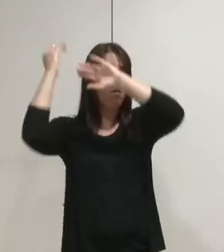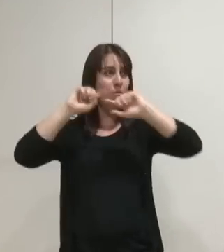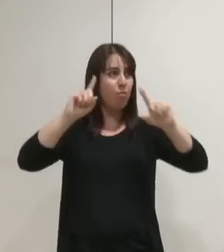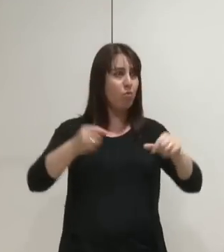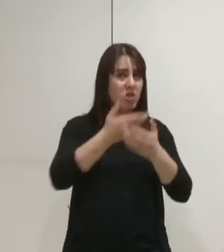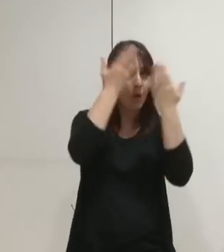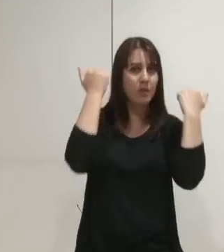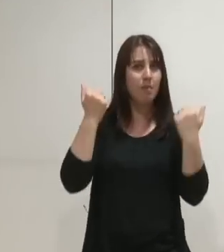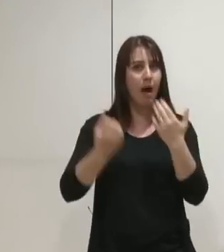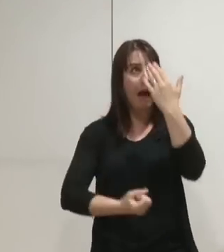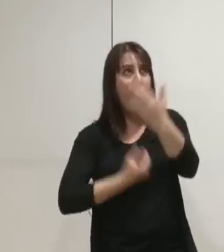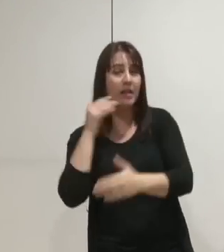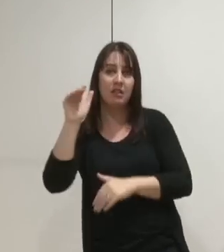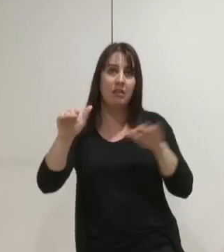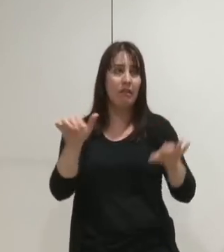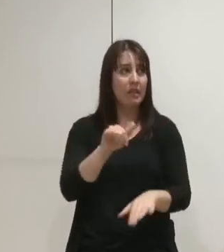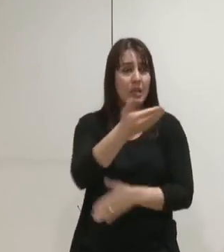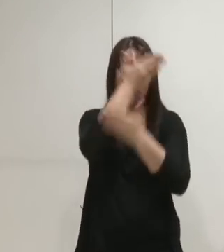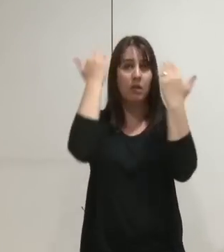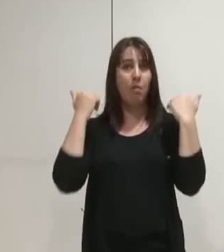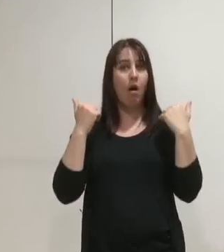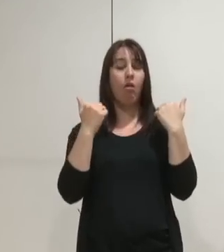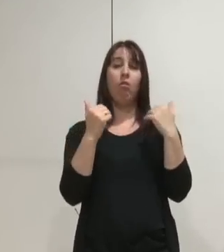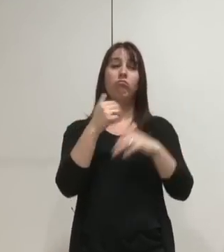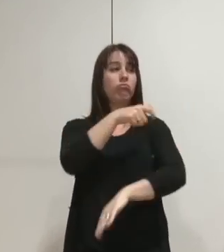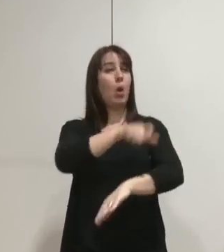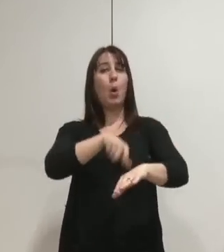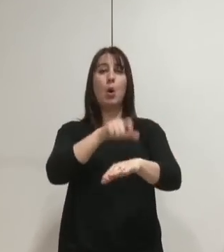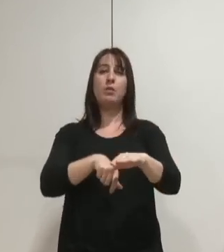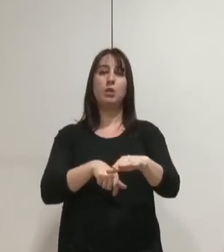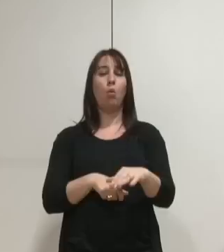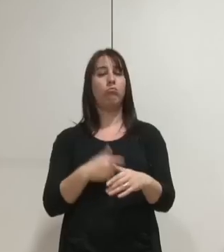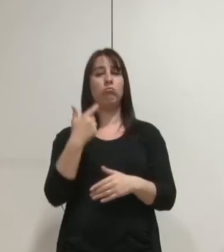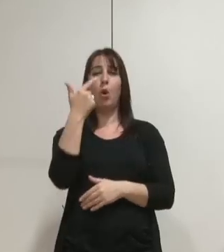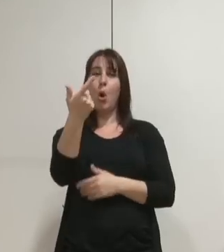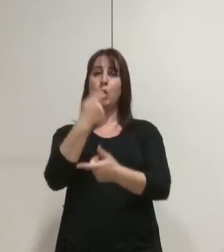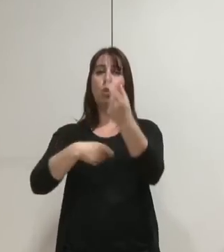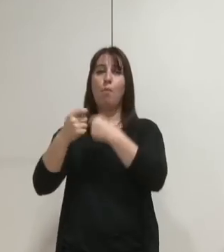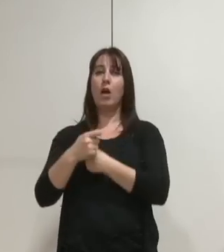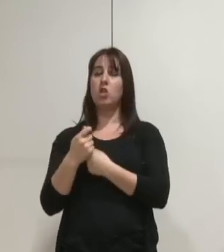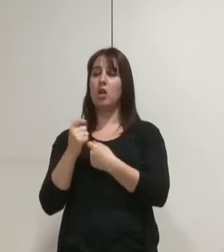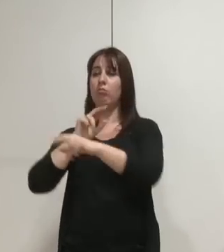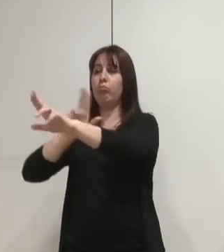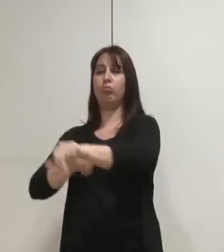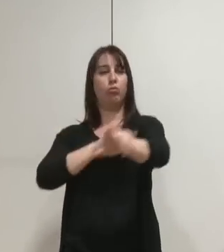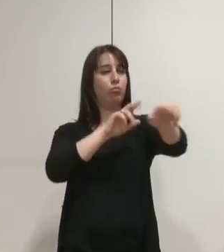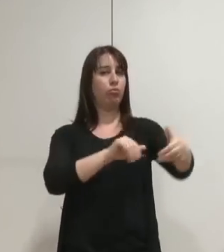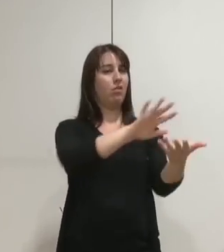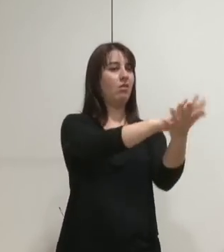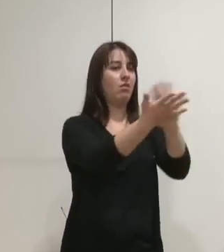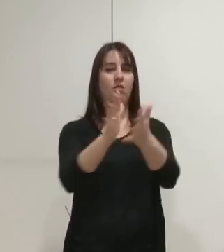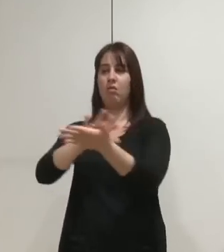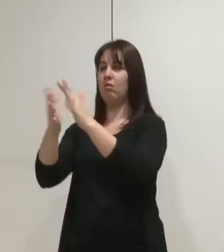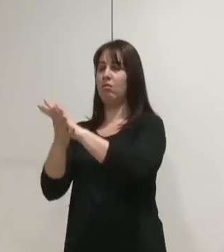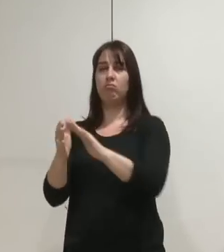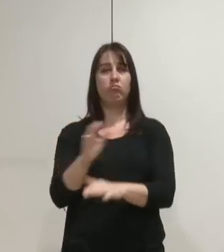artistique on apprend finalement en commission que deux marchés de prestation artistique ont été passé avec deux associations pour